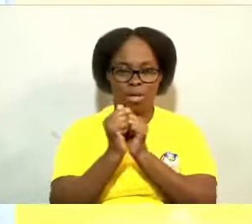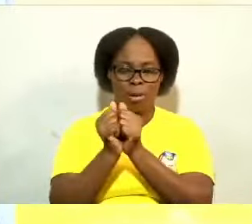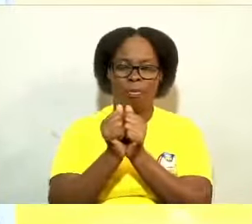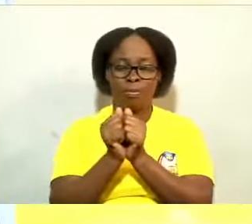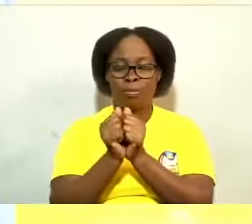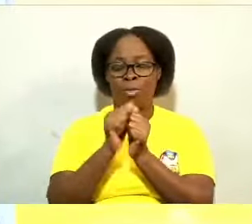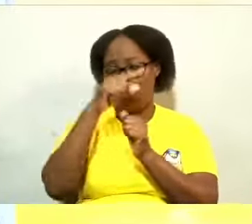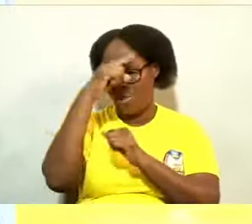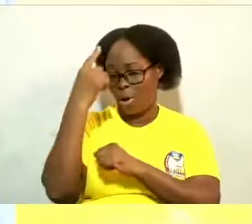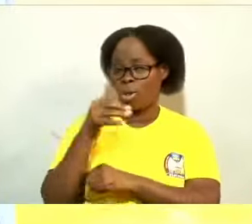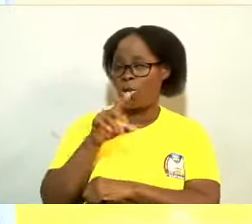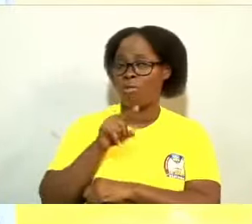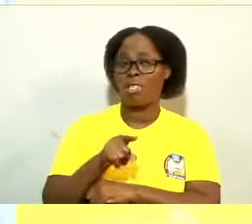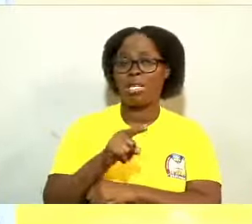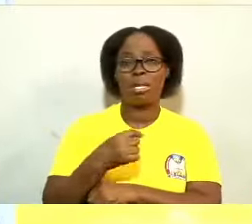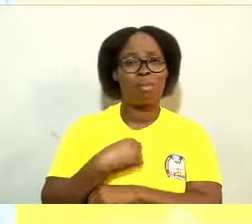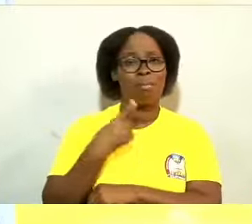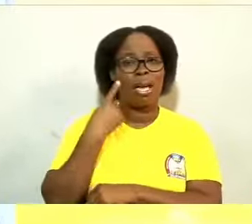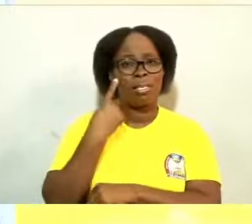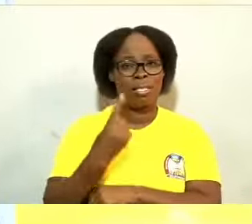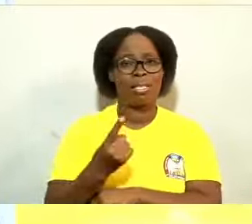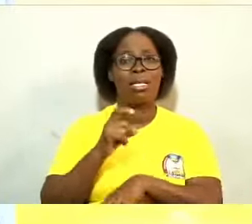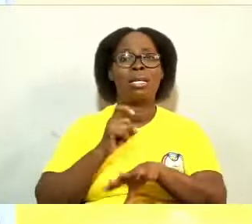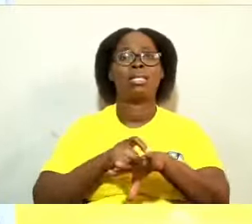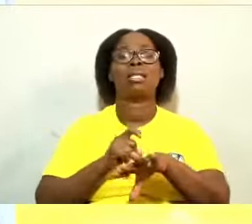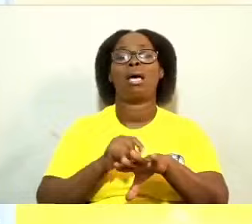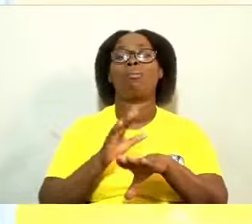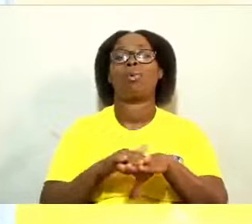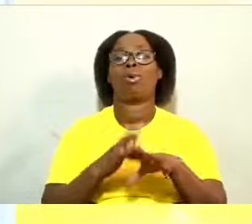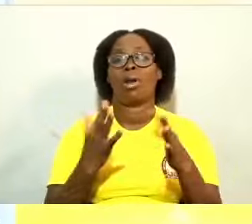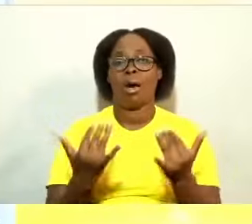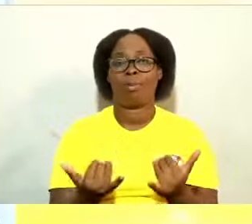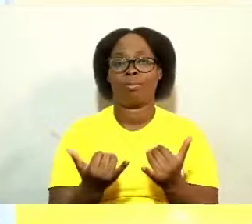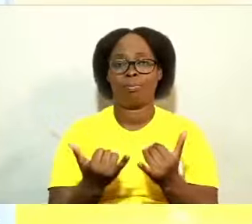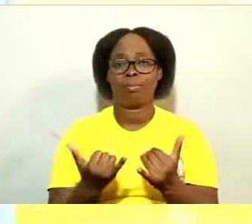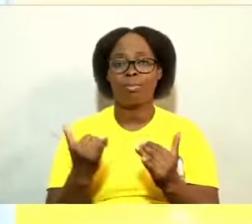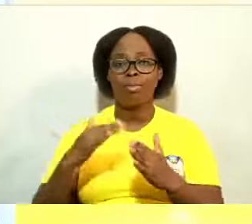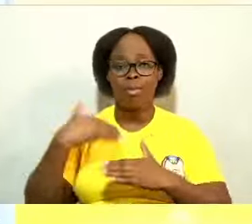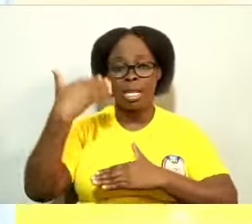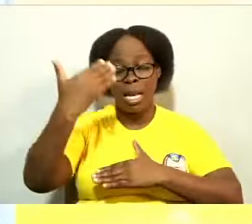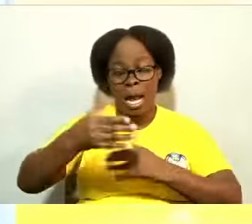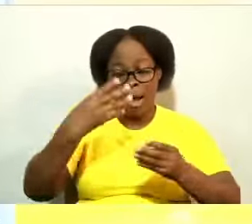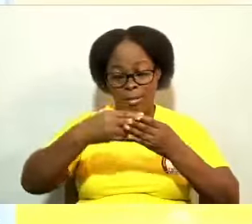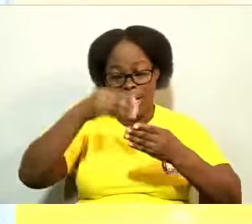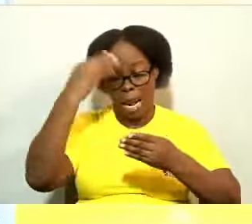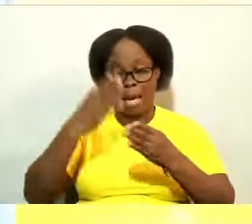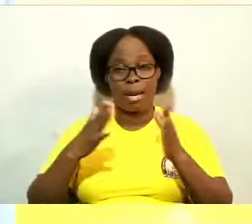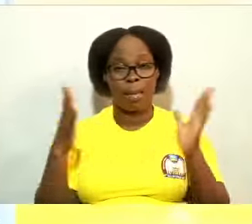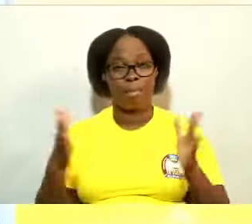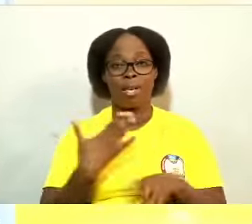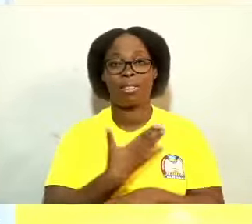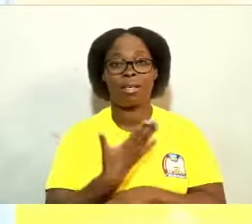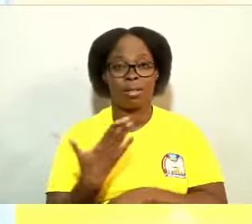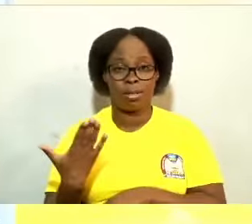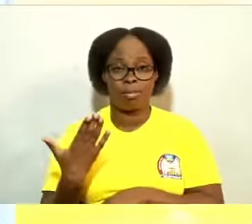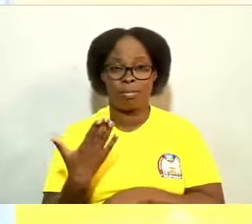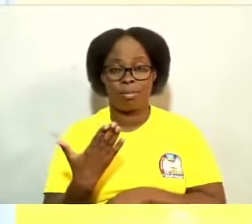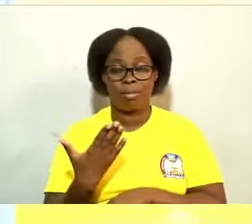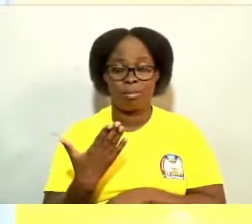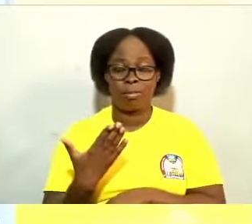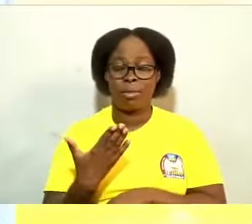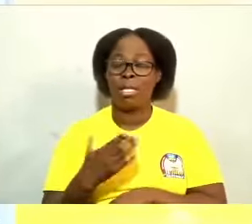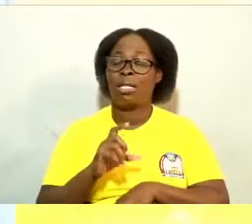Kwa sababu hiyo nimeona ni muda mwafaka sasa, baada ya kujifunza mambo makubwa sana, ni